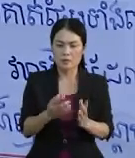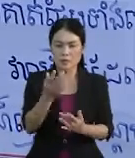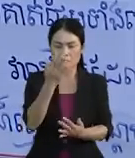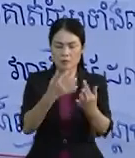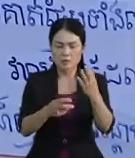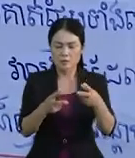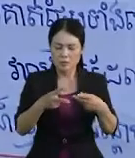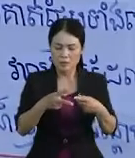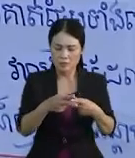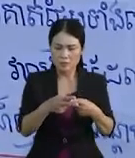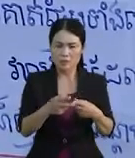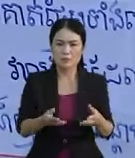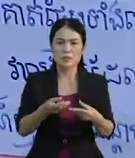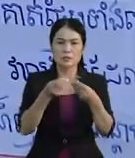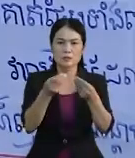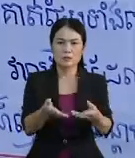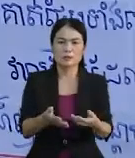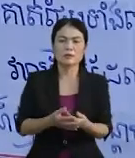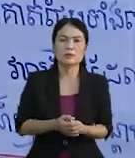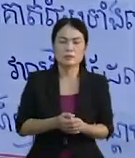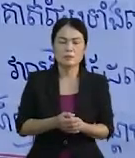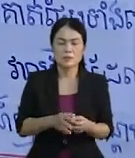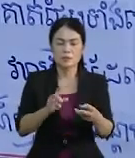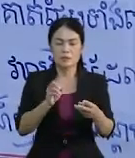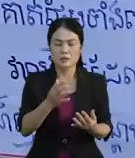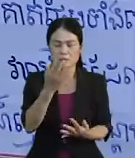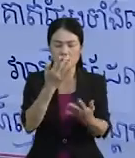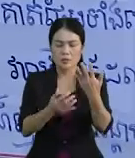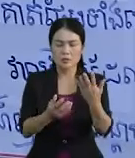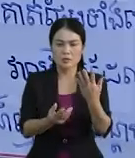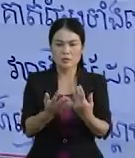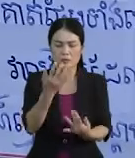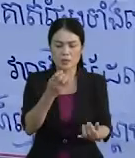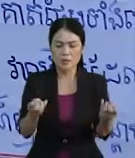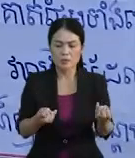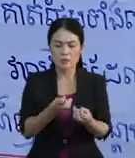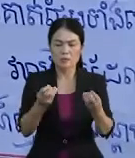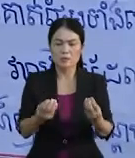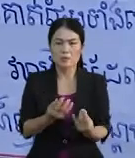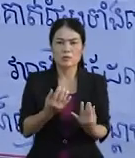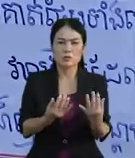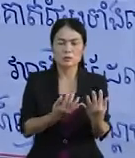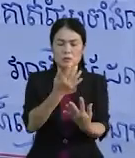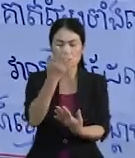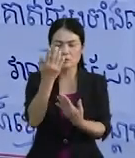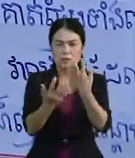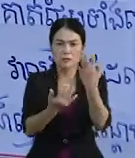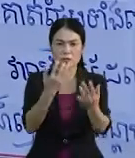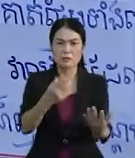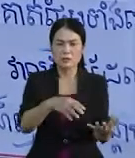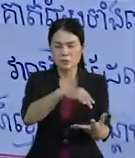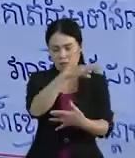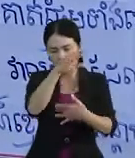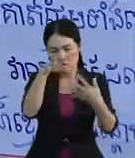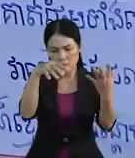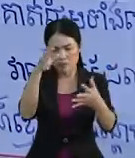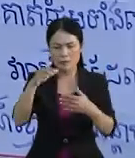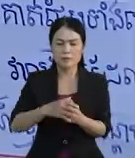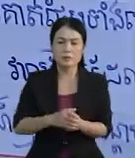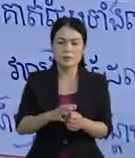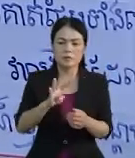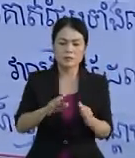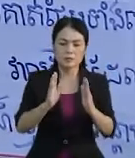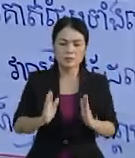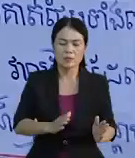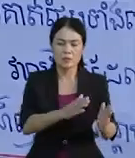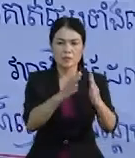ឲ្យគាត់ទី3គាត់យកភ្លើងទៅដុតស្រូវឆេះយ៉ាងសន្ធោសន្ធៅទី4អ្នក